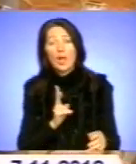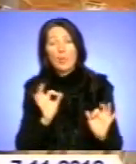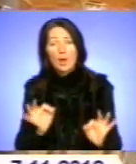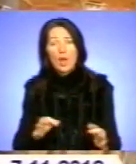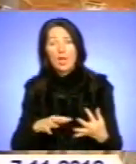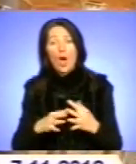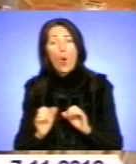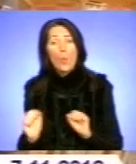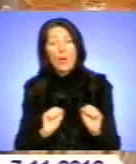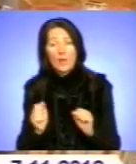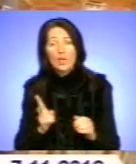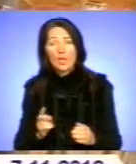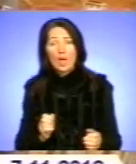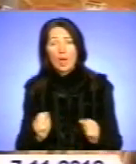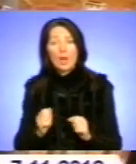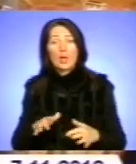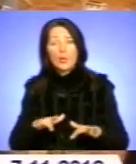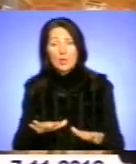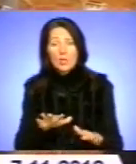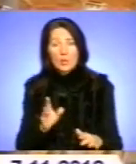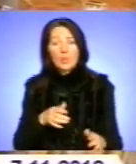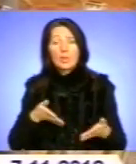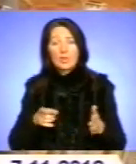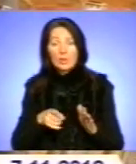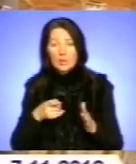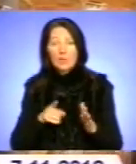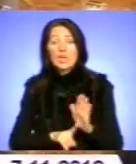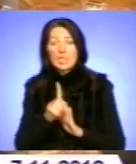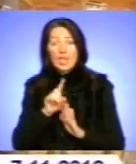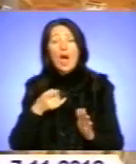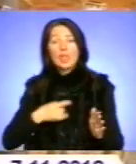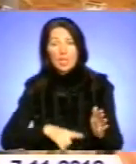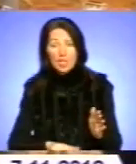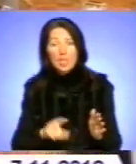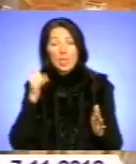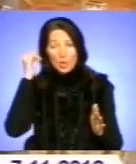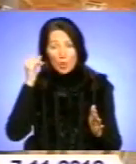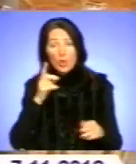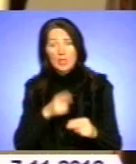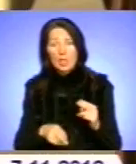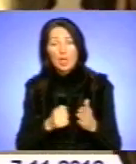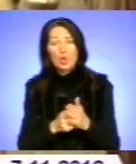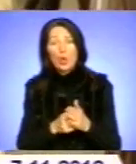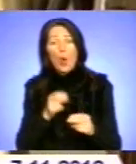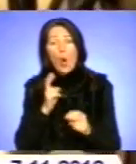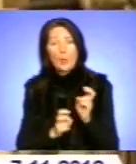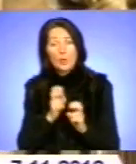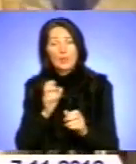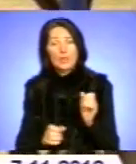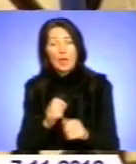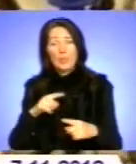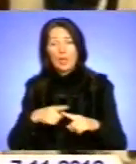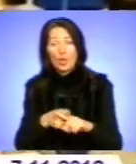руководити процесом на фермі. Тобто, починаючи від народження теленка і закінчуючи до виробництва молока. Технологію дає кормления,